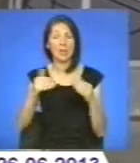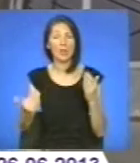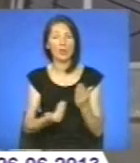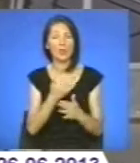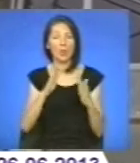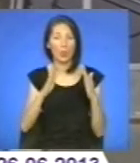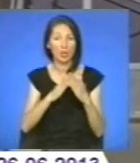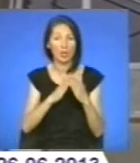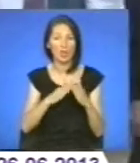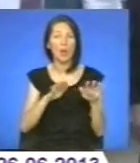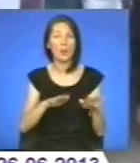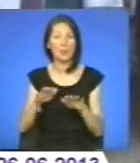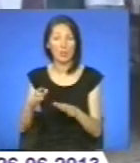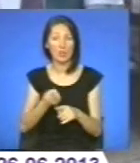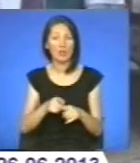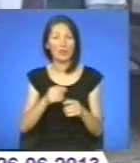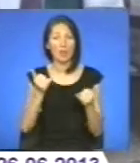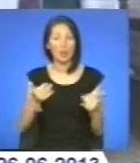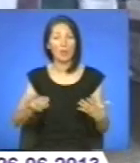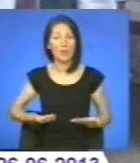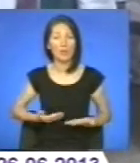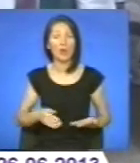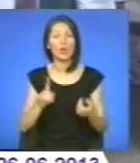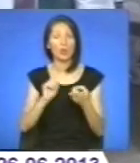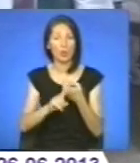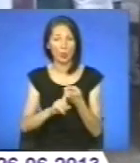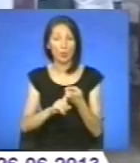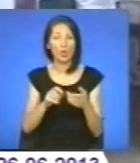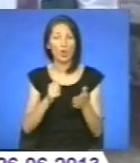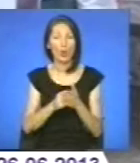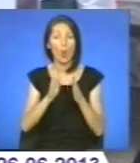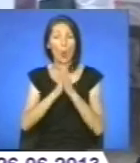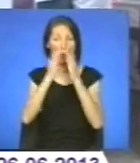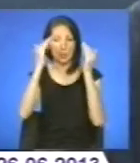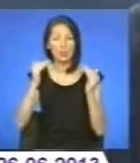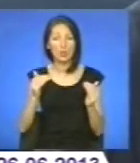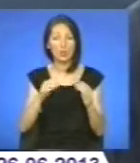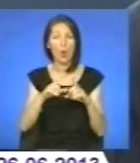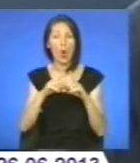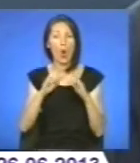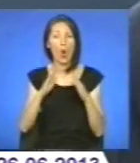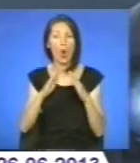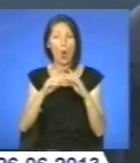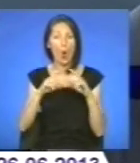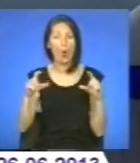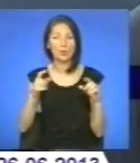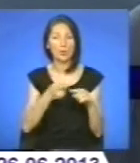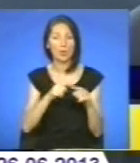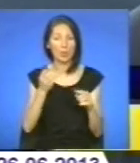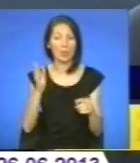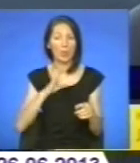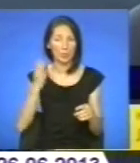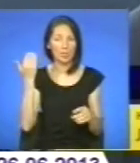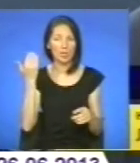приміщення, в яких вони наразі проживають, долучать до монастирського комплексу, як це було раніше. Валентин Антонович, много вам літа, що ви нас